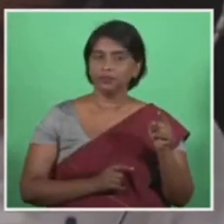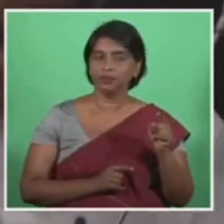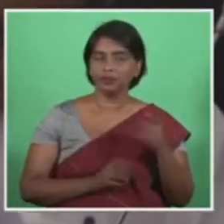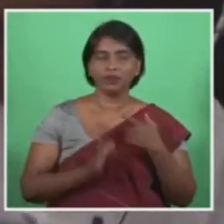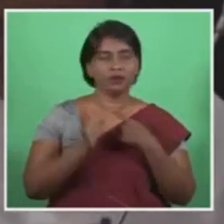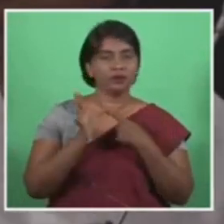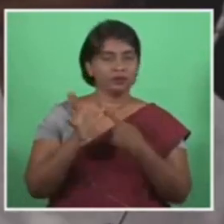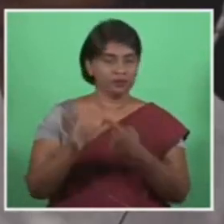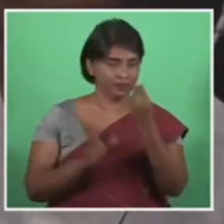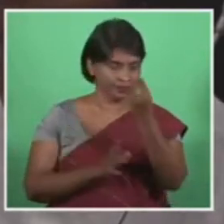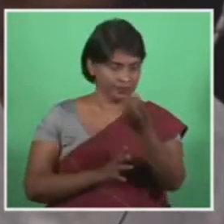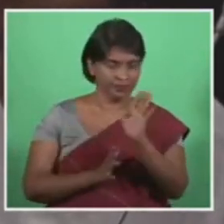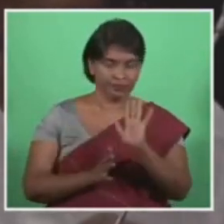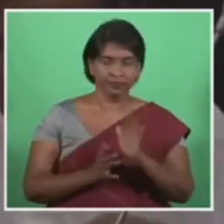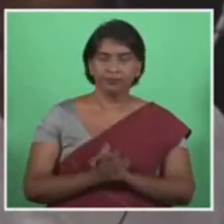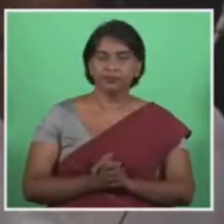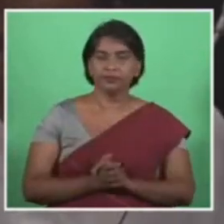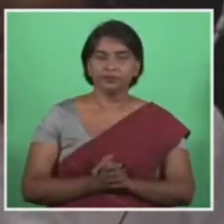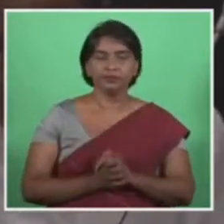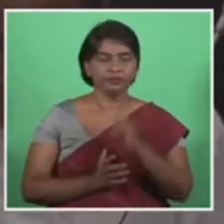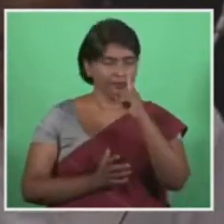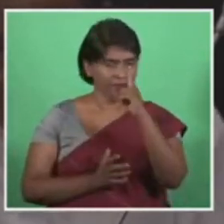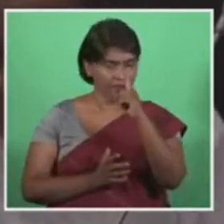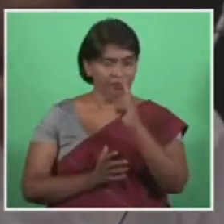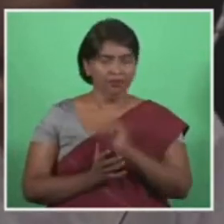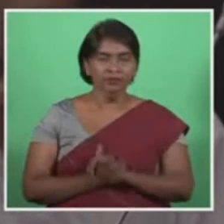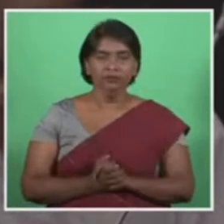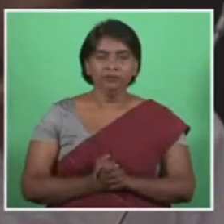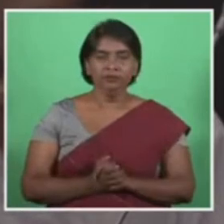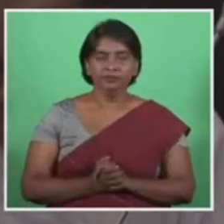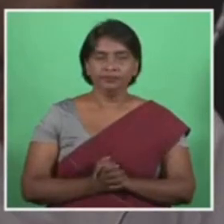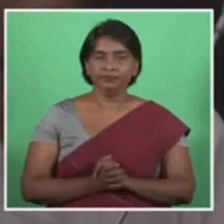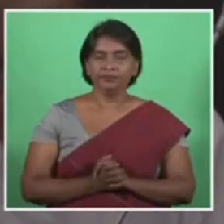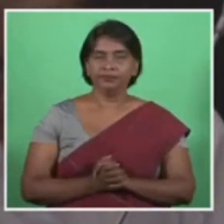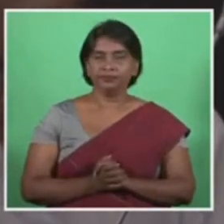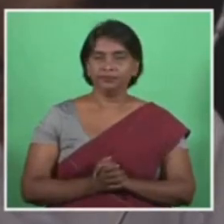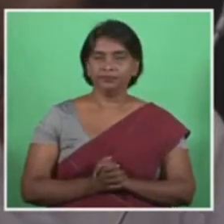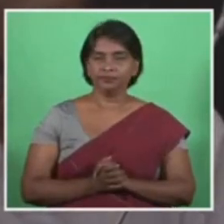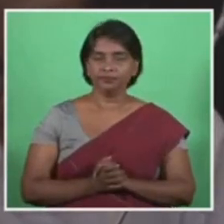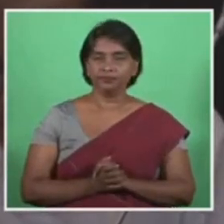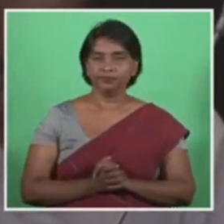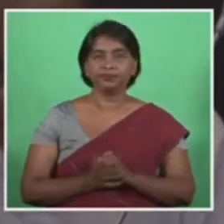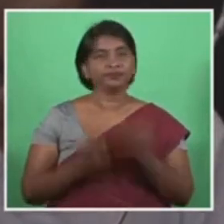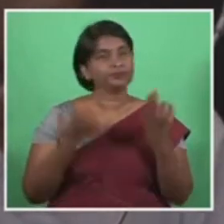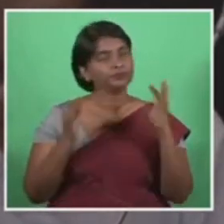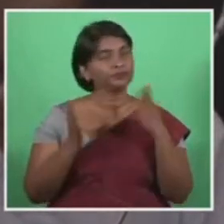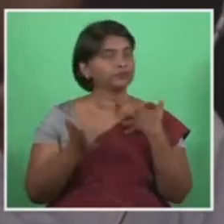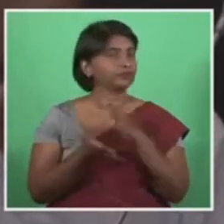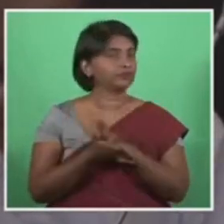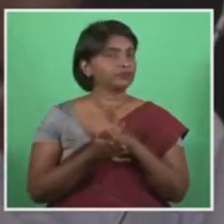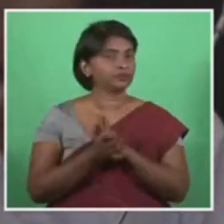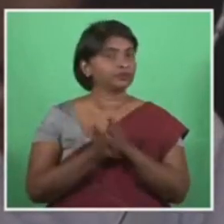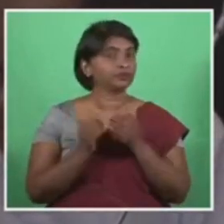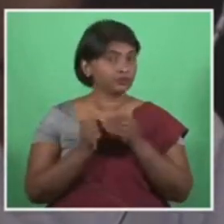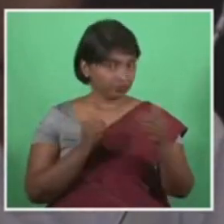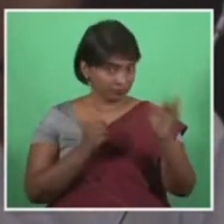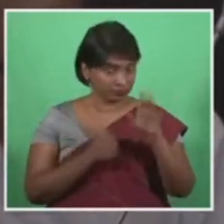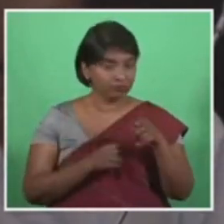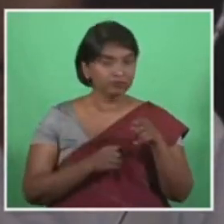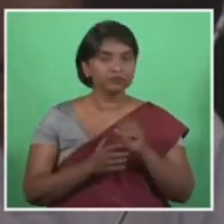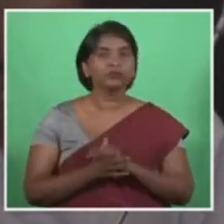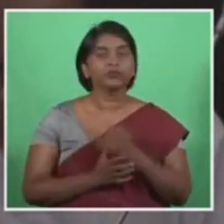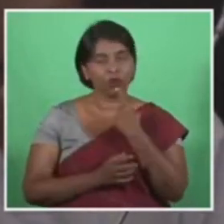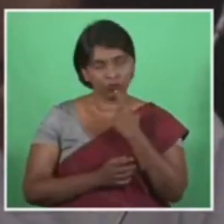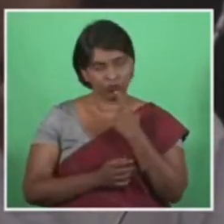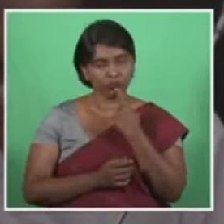පිළිතුරු දෙනවා ඇති එක ආන ප්‍රශ්නේ නිදහස් උත්සවය පවත්වන්නේද